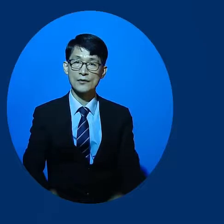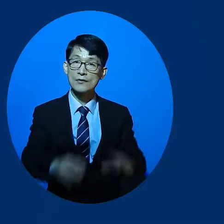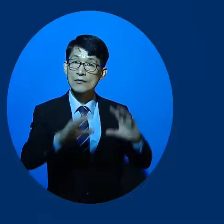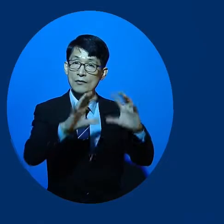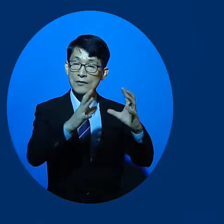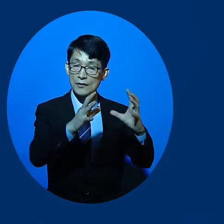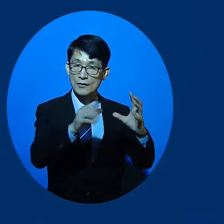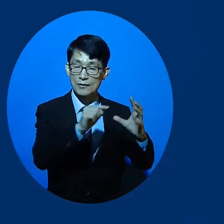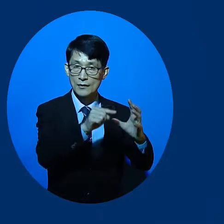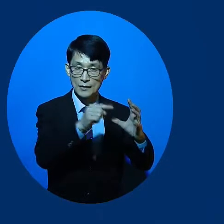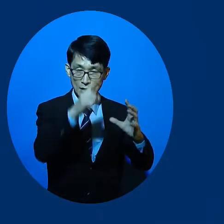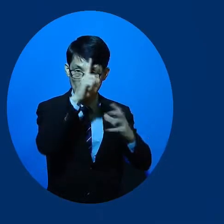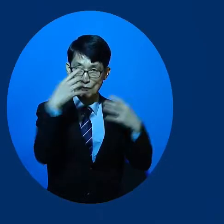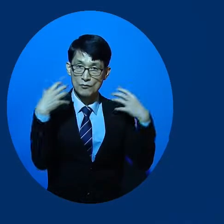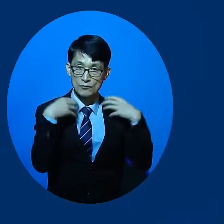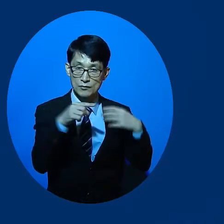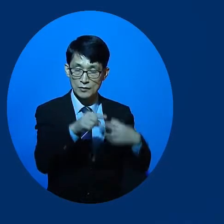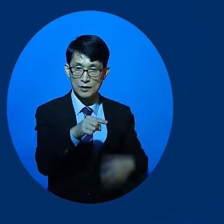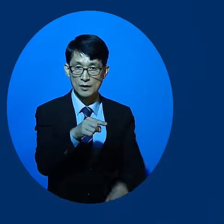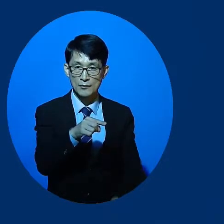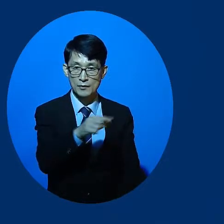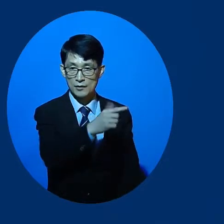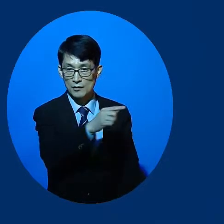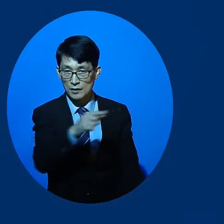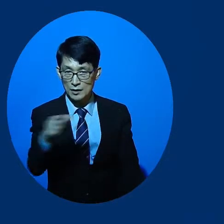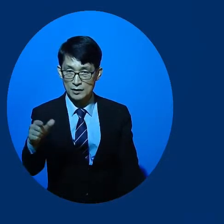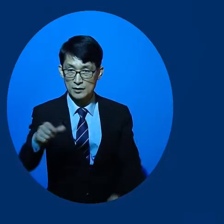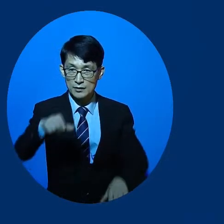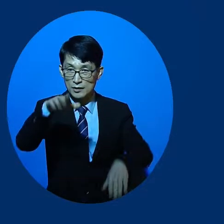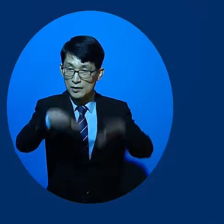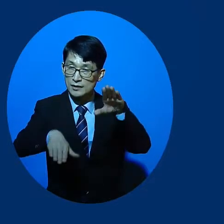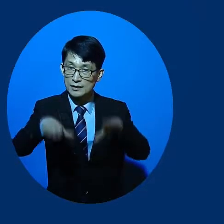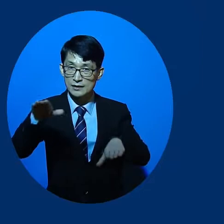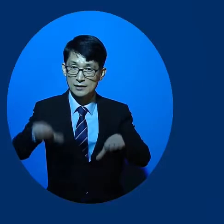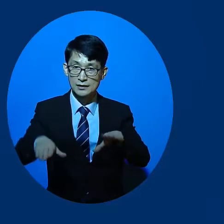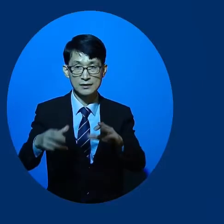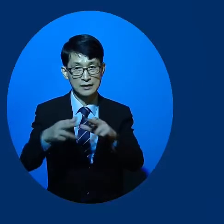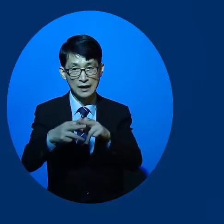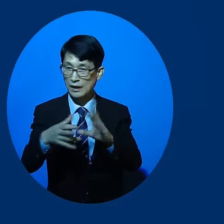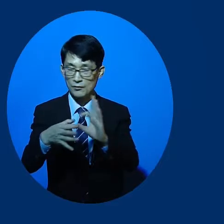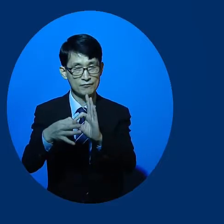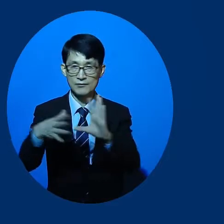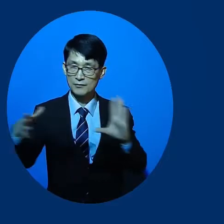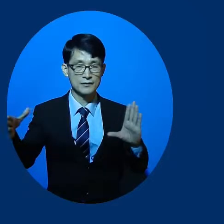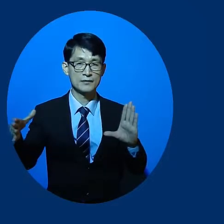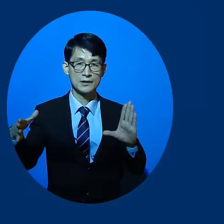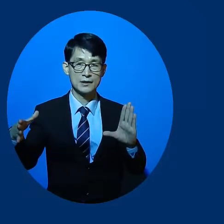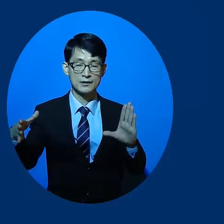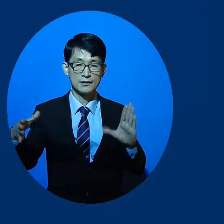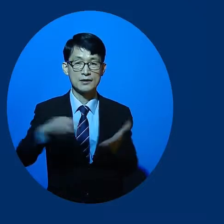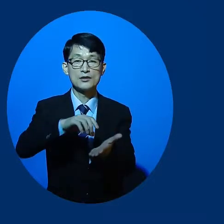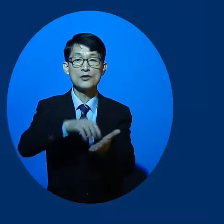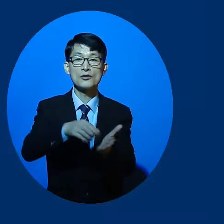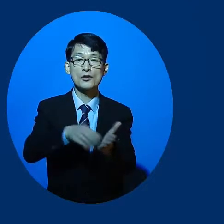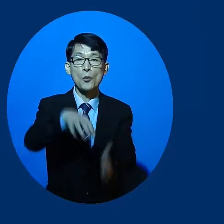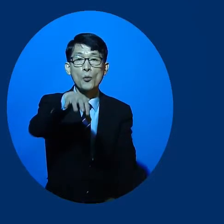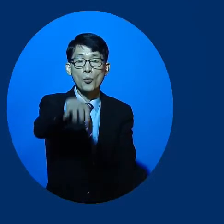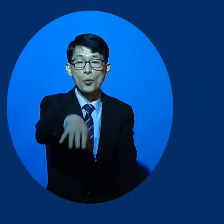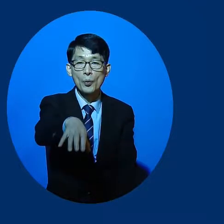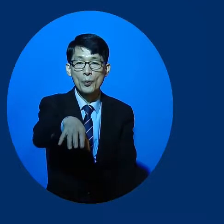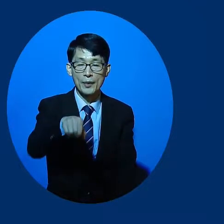국가의 복지와 문화는 계층과 성별, 장애 유무를 떠나서 적절한 곳에 적합한